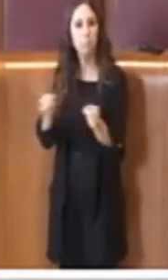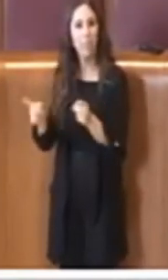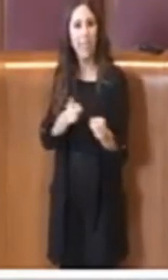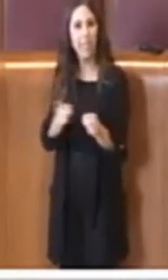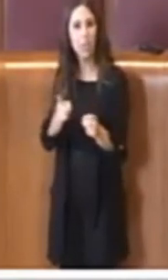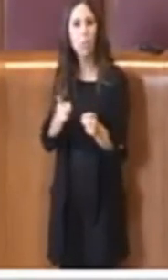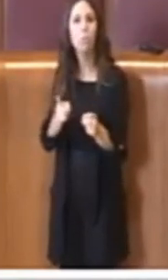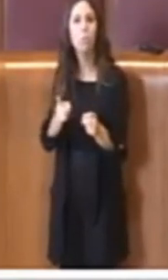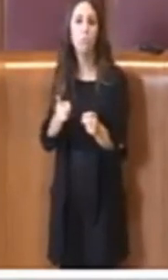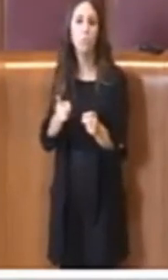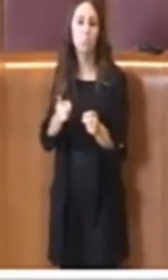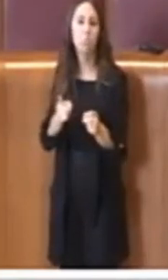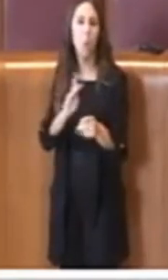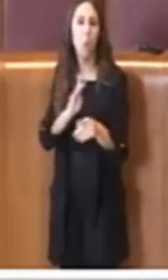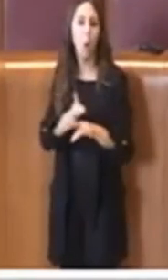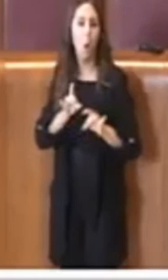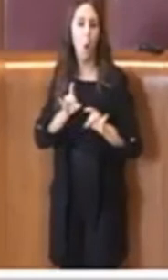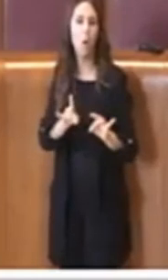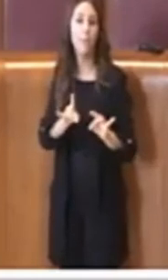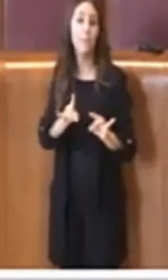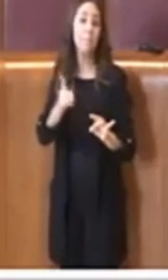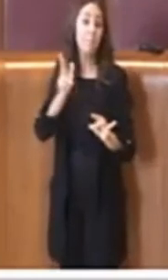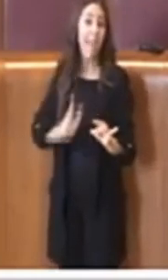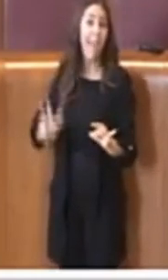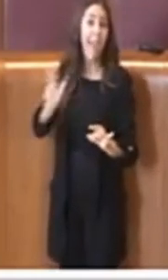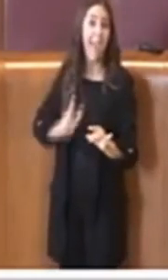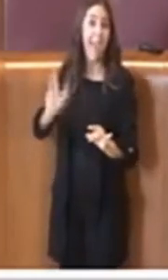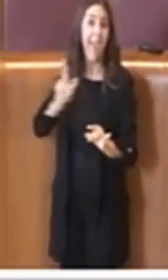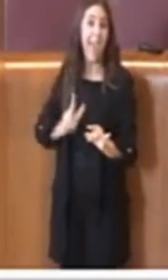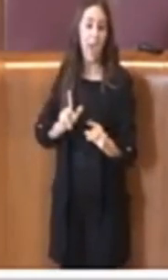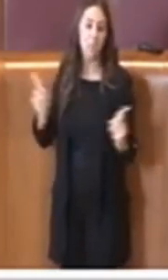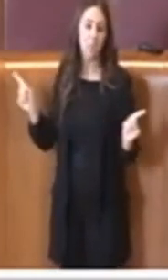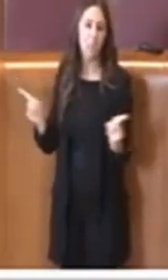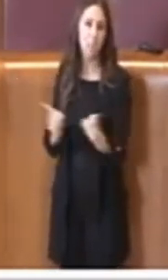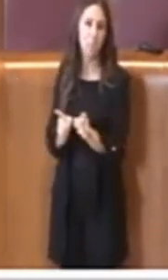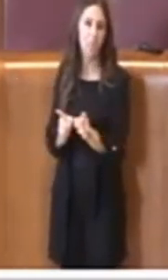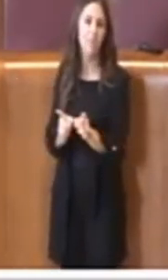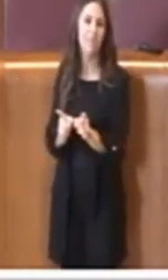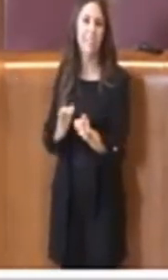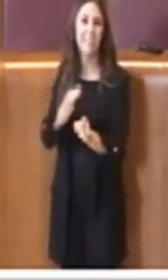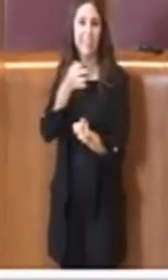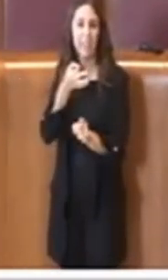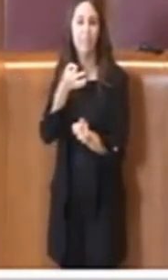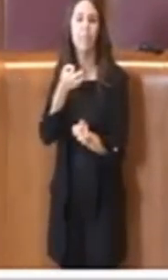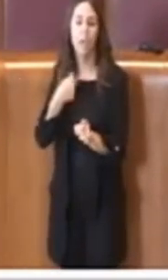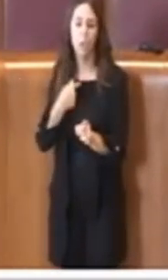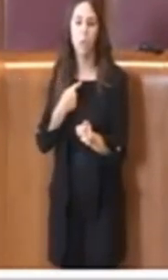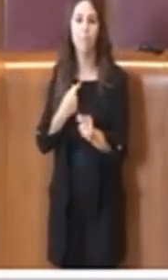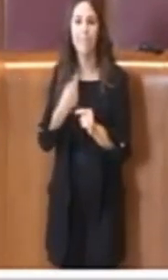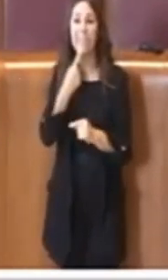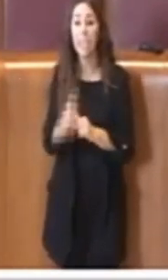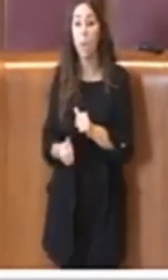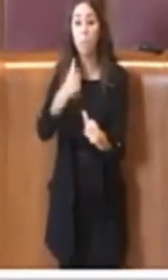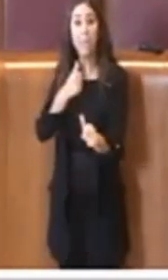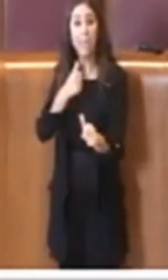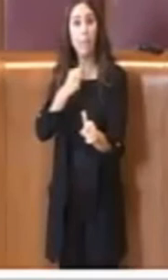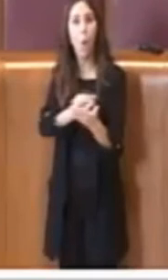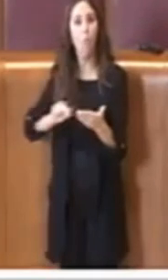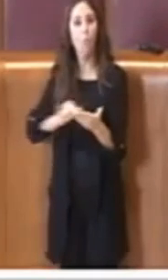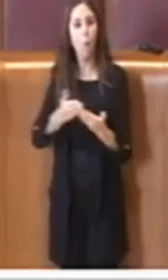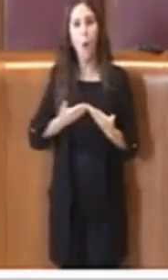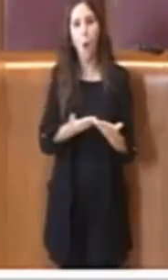passeggero e che speriamo sia il più breve possibile quindi anticipo il voto favorevole del